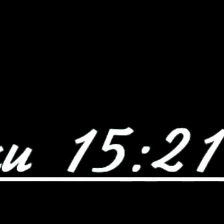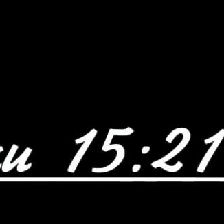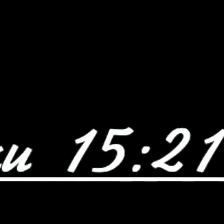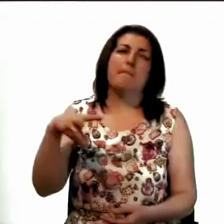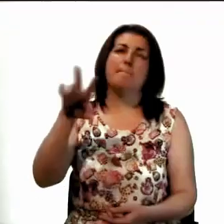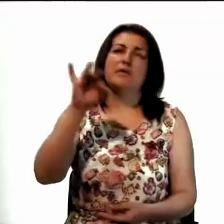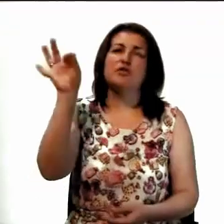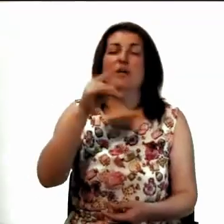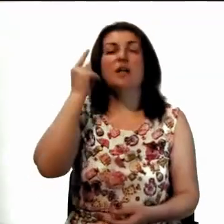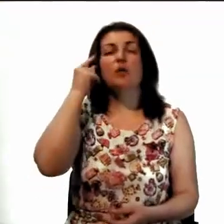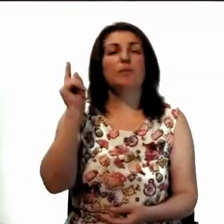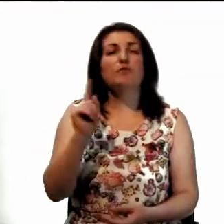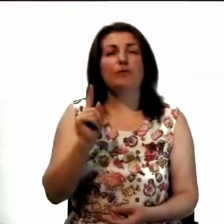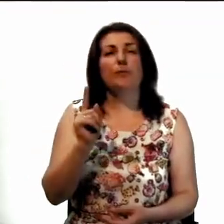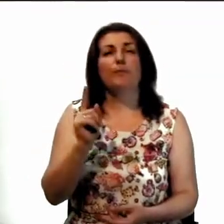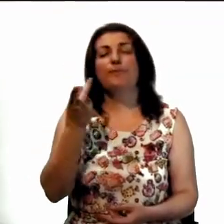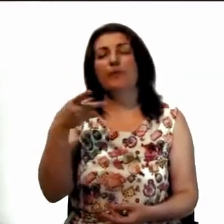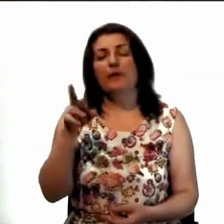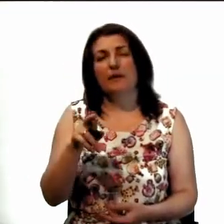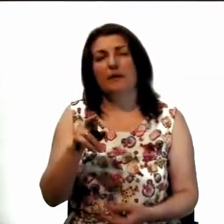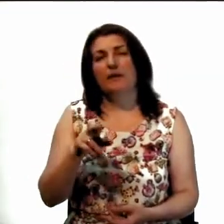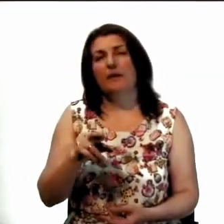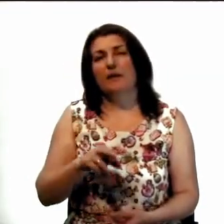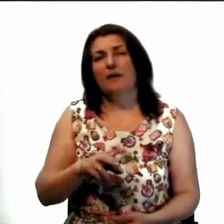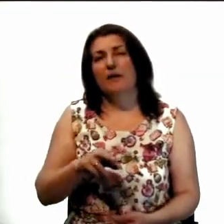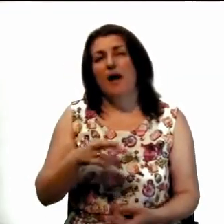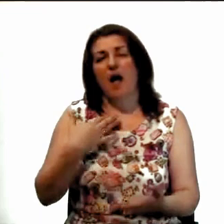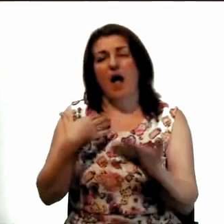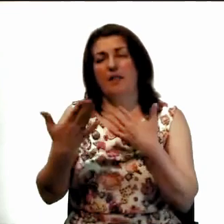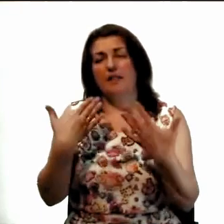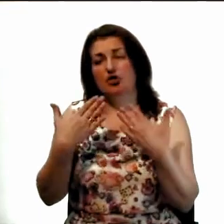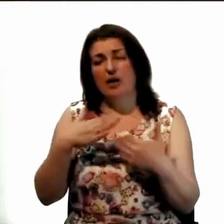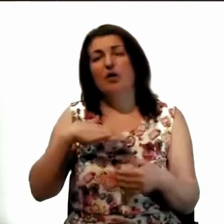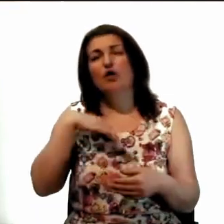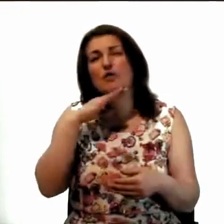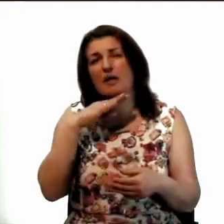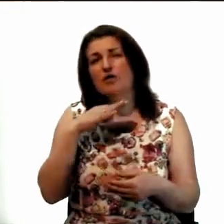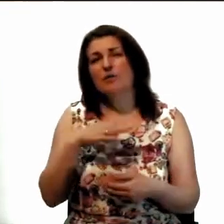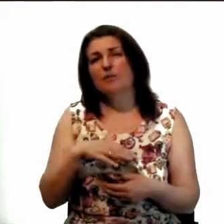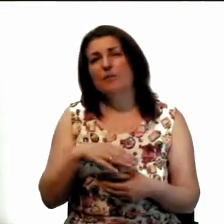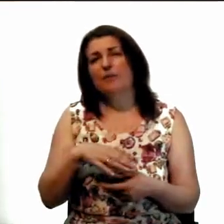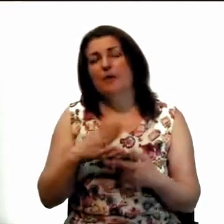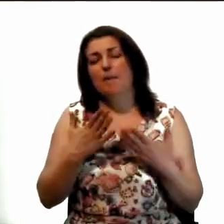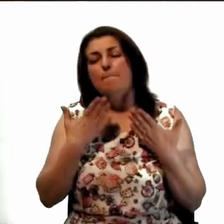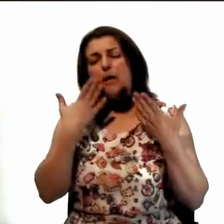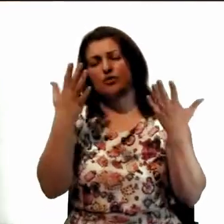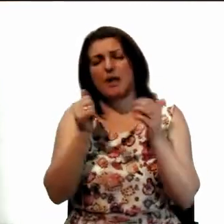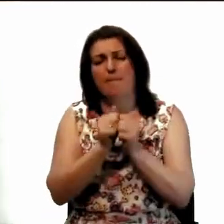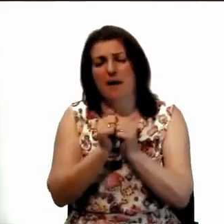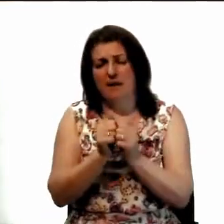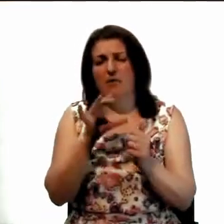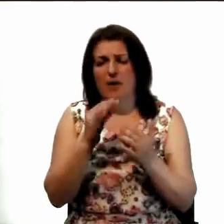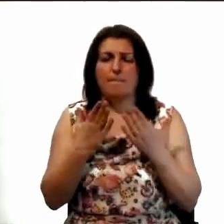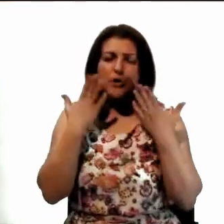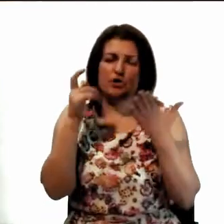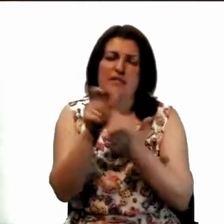Мы часто думаем, что для отношений достаточно прочитать молитву и